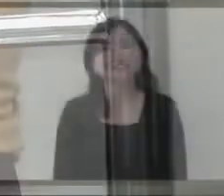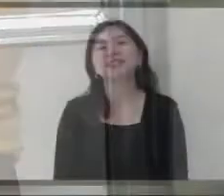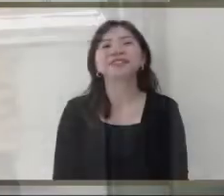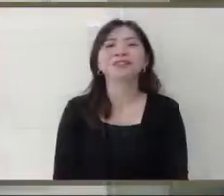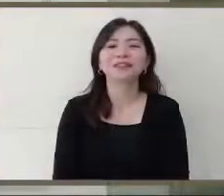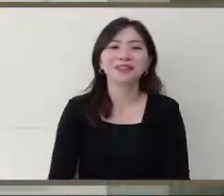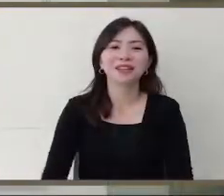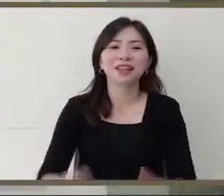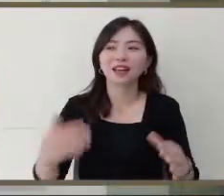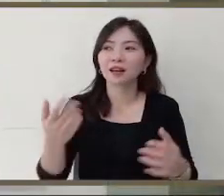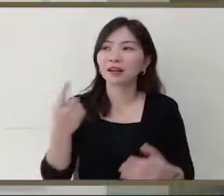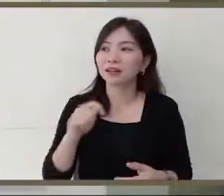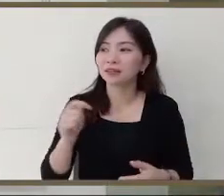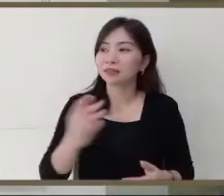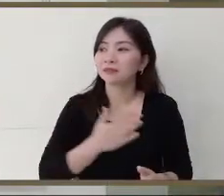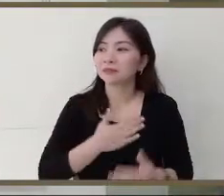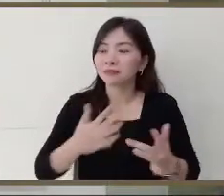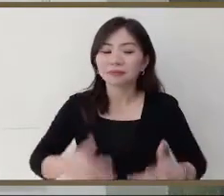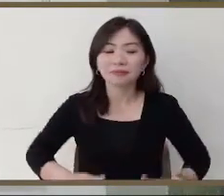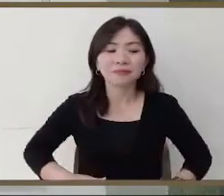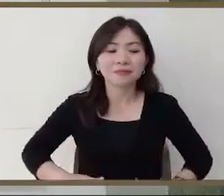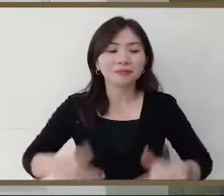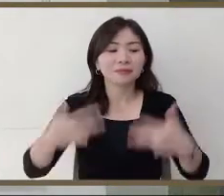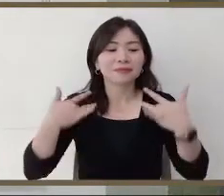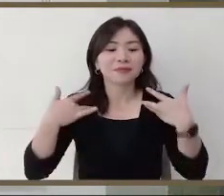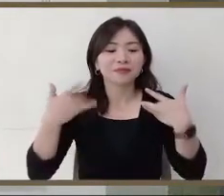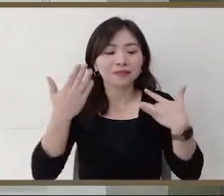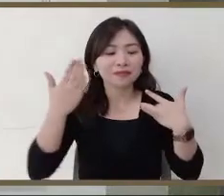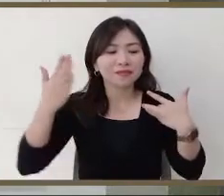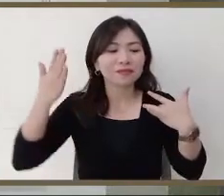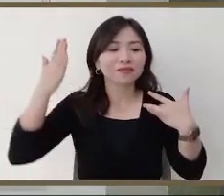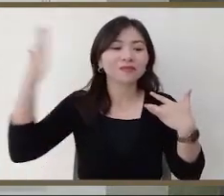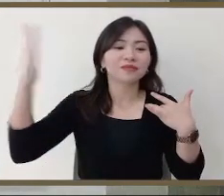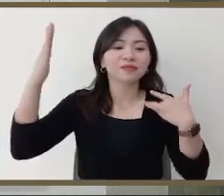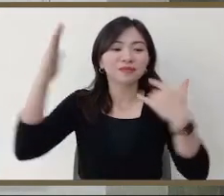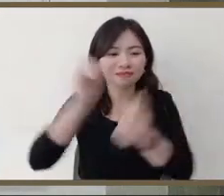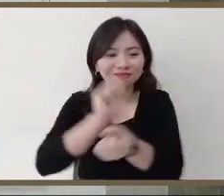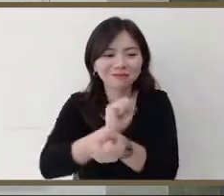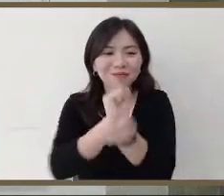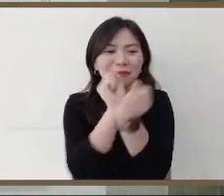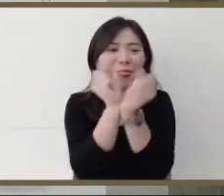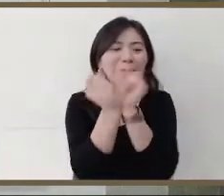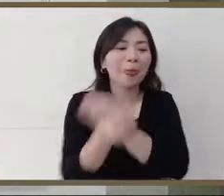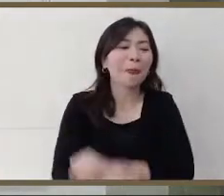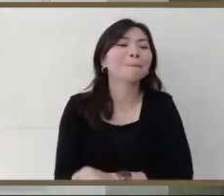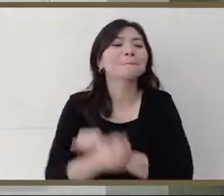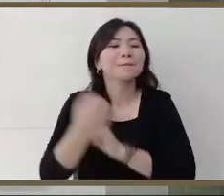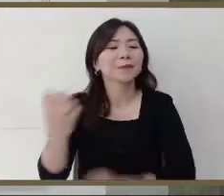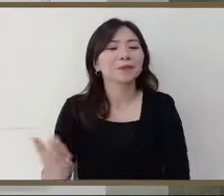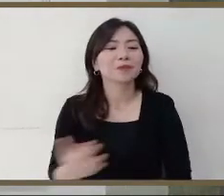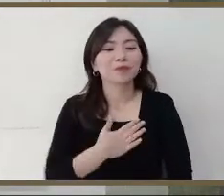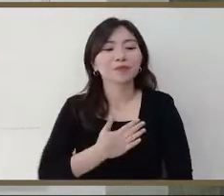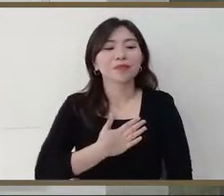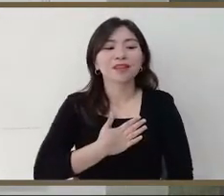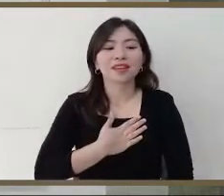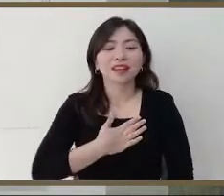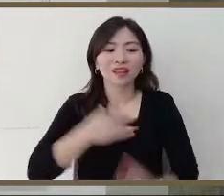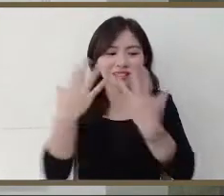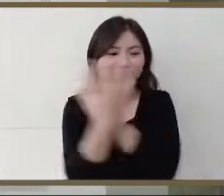Ang buhay ko ay binago mo,